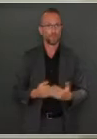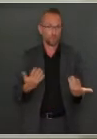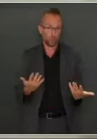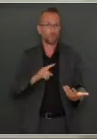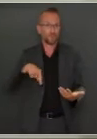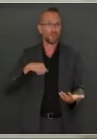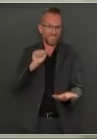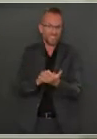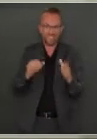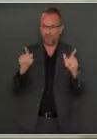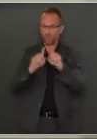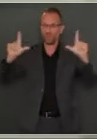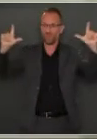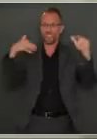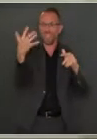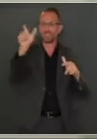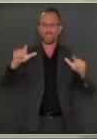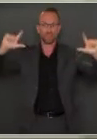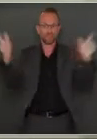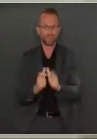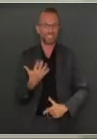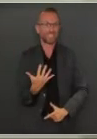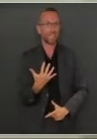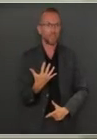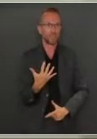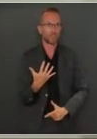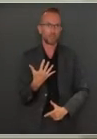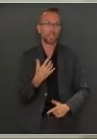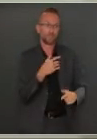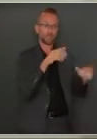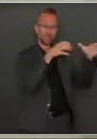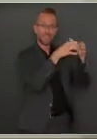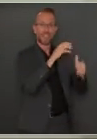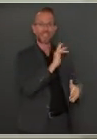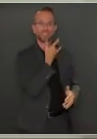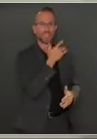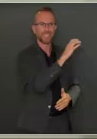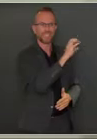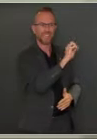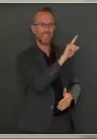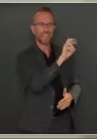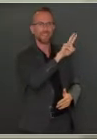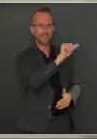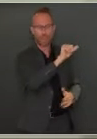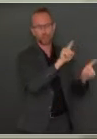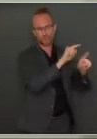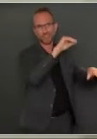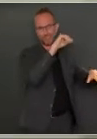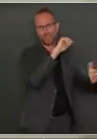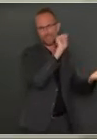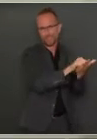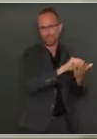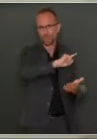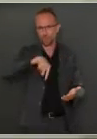Celeval et nous la suivons à la lettre. Les contacts humains restent importants, surtout dans cette période difficile. Les diminuer ne signifie donc